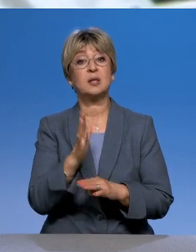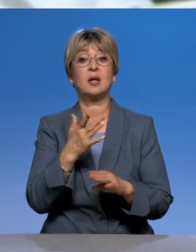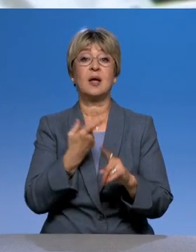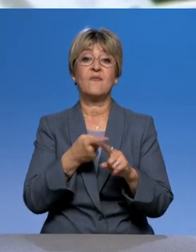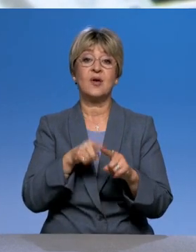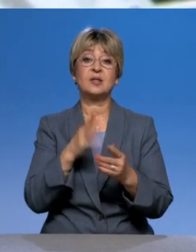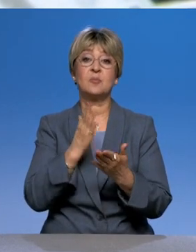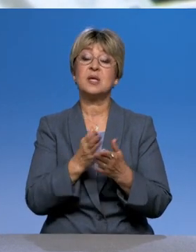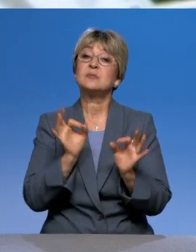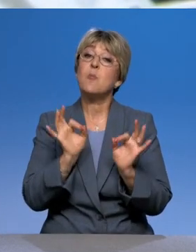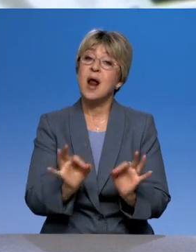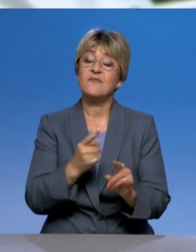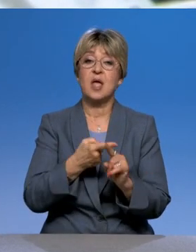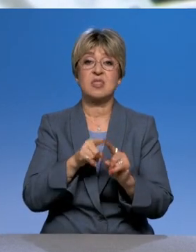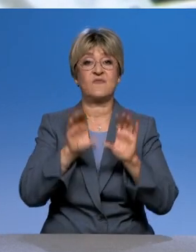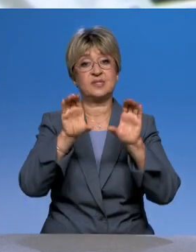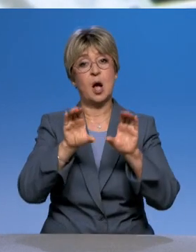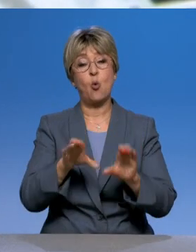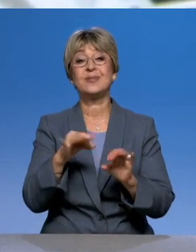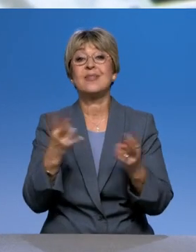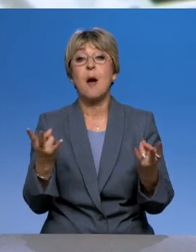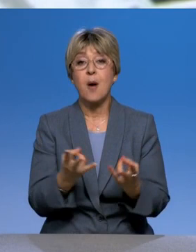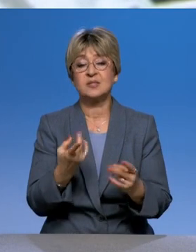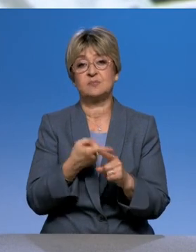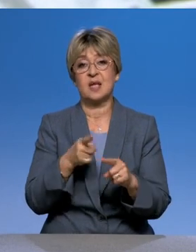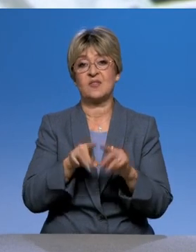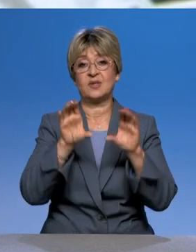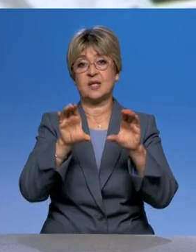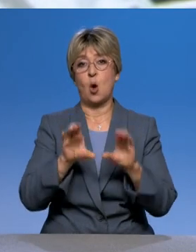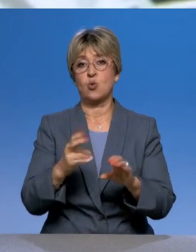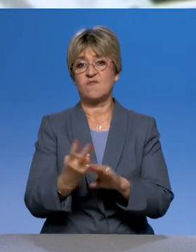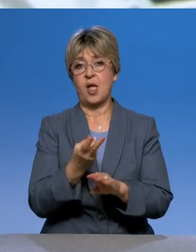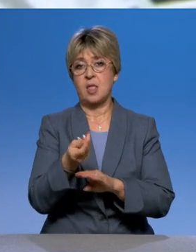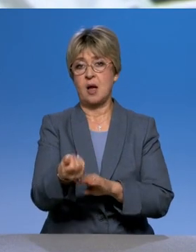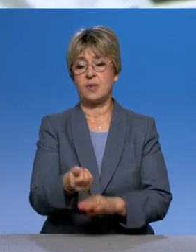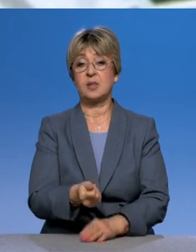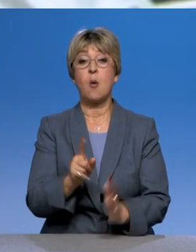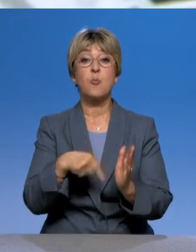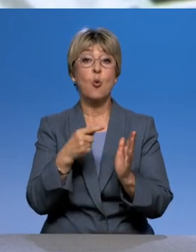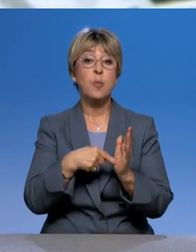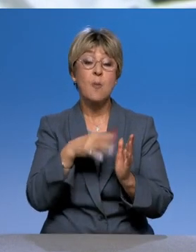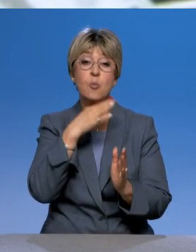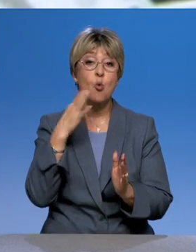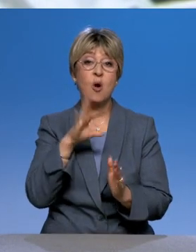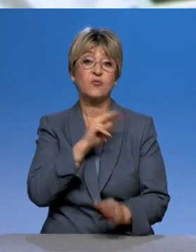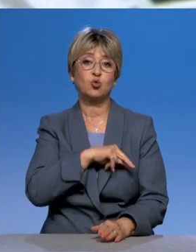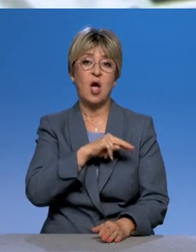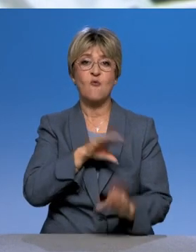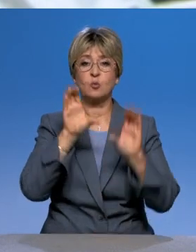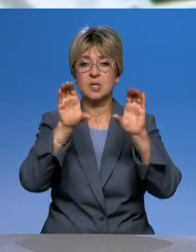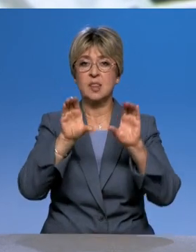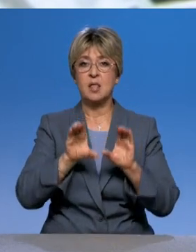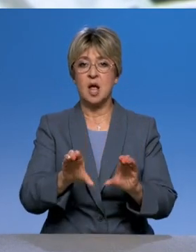В этом есть правда этого закона и необходимость этого закона. Ведь проблем очень много в трудовом законодательстве, понимаете? Кто-то